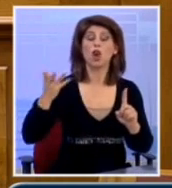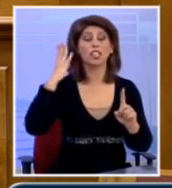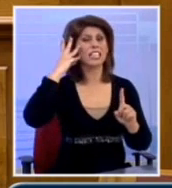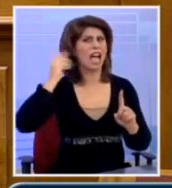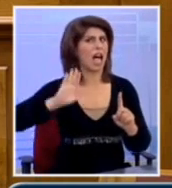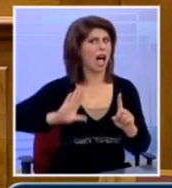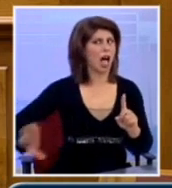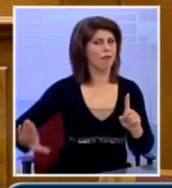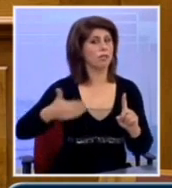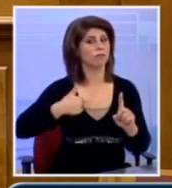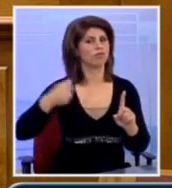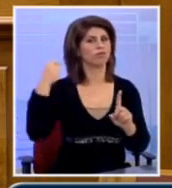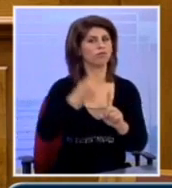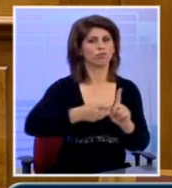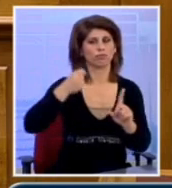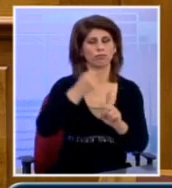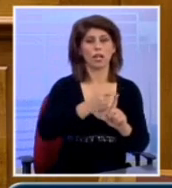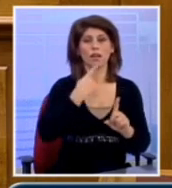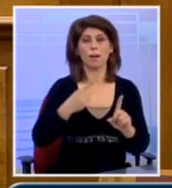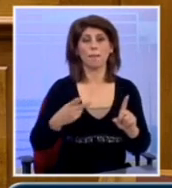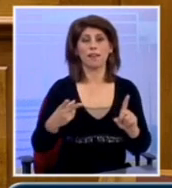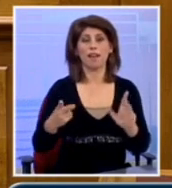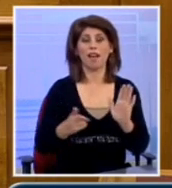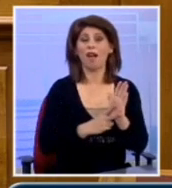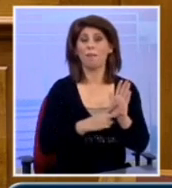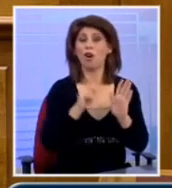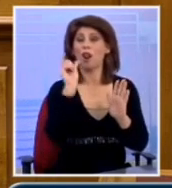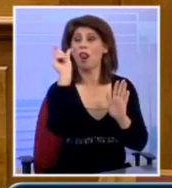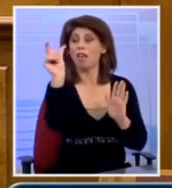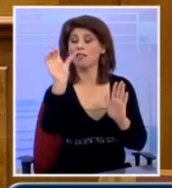ξεχαστεί, να πει απαγορευμένες λέξεις: